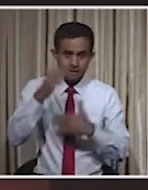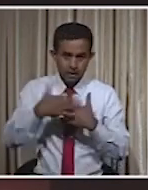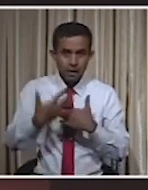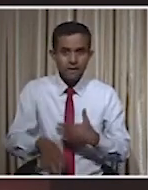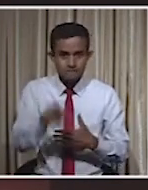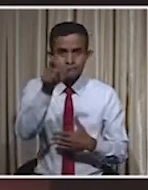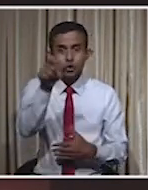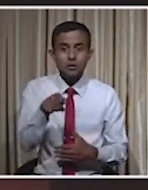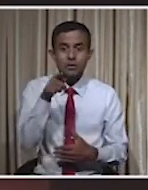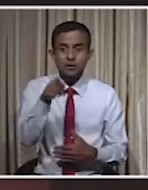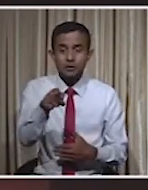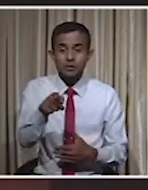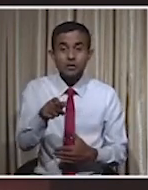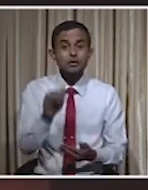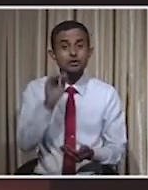පුද්ගලයෙක්.